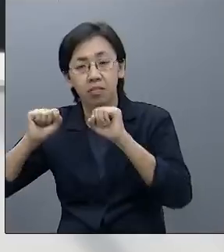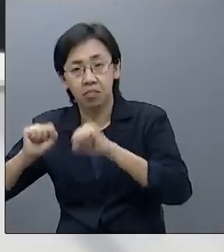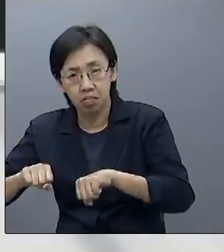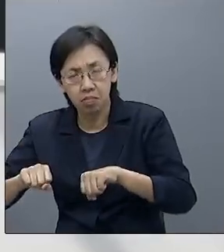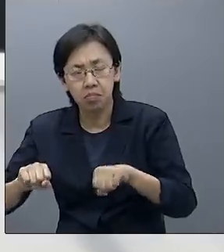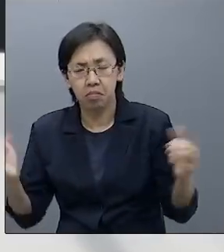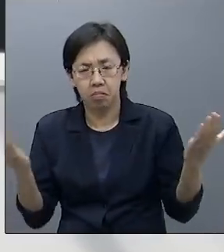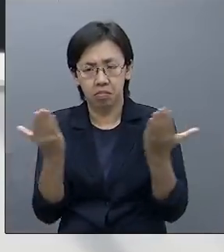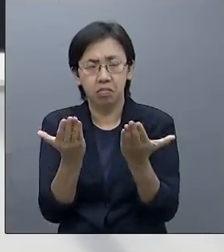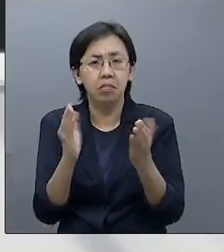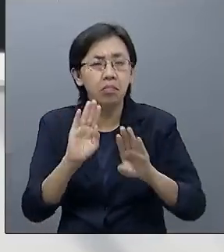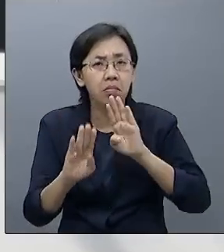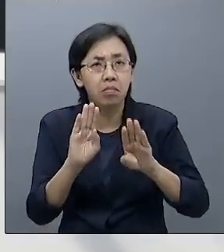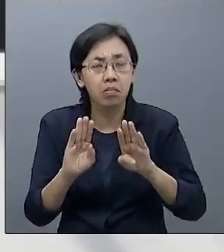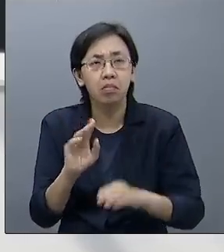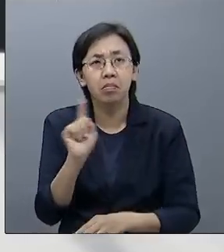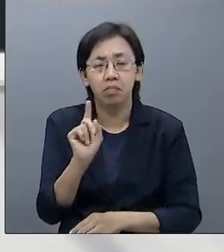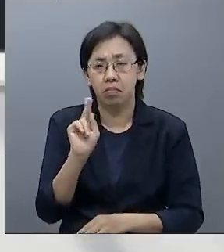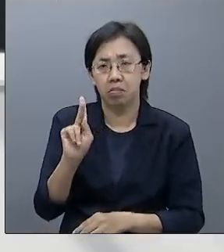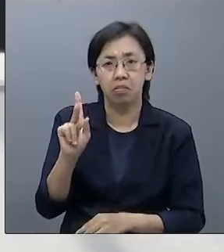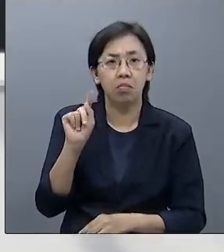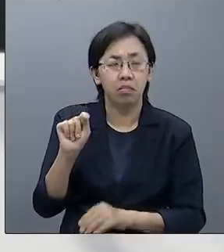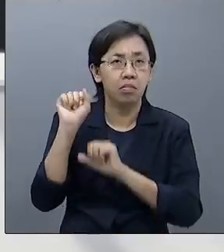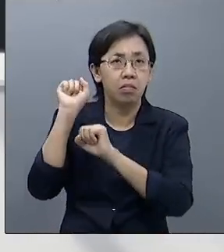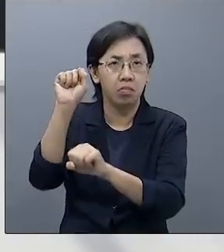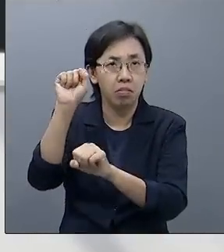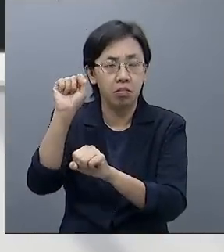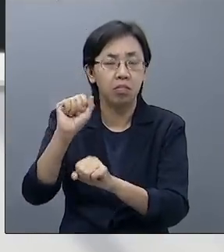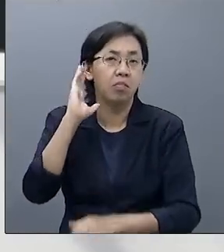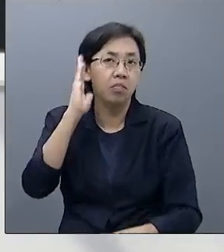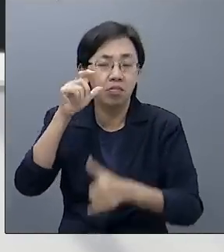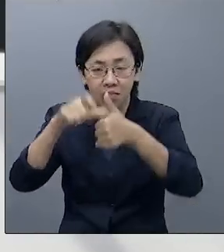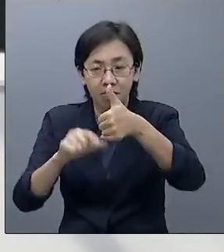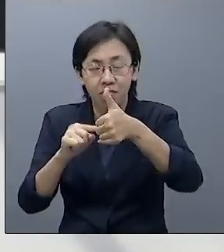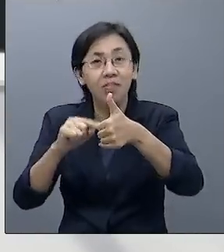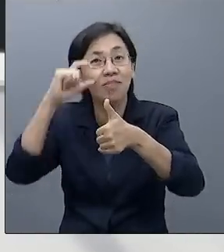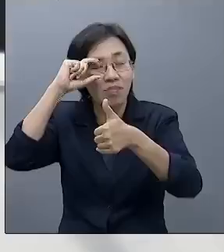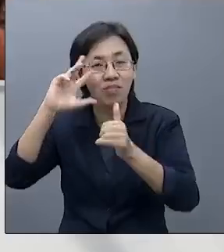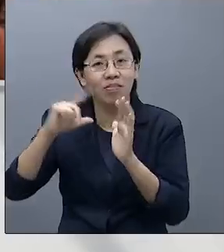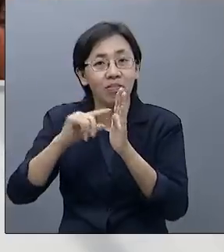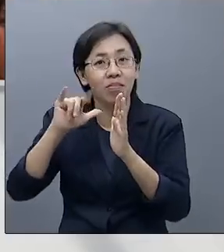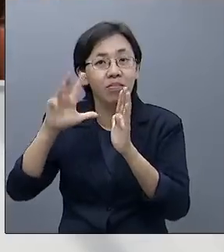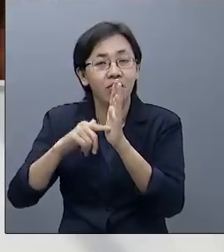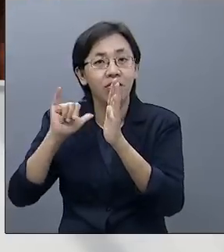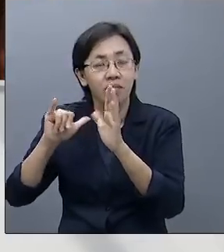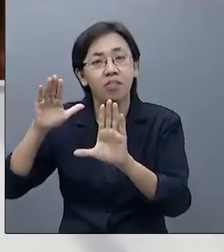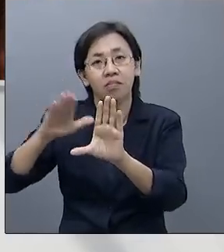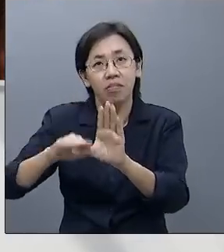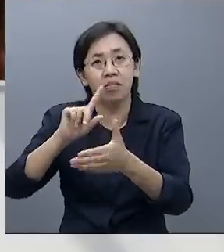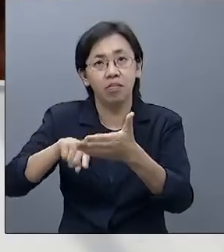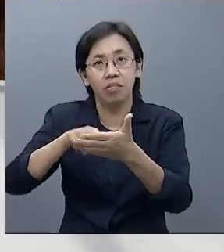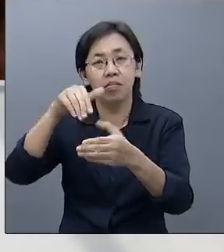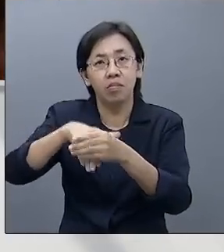านี้กรณีคำสั่งให้กกต.ประกาศให้นายชาญชัยอิสระเสนารักษ์เป็นผู้สมัครลงรับเลือกตั้งส.